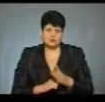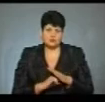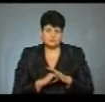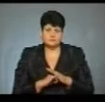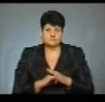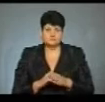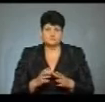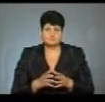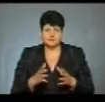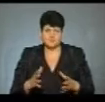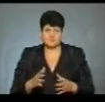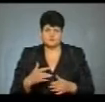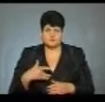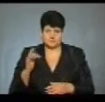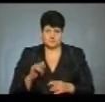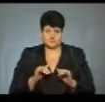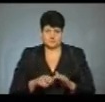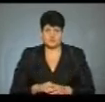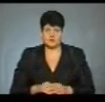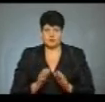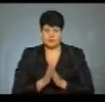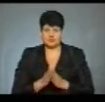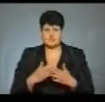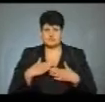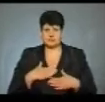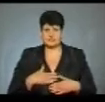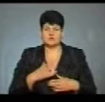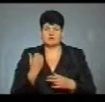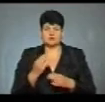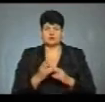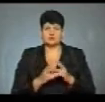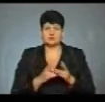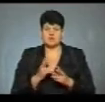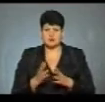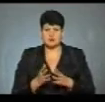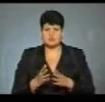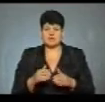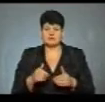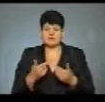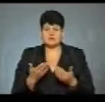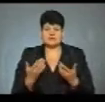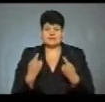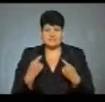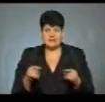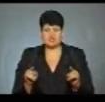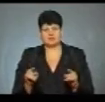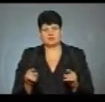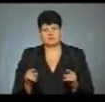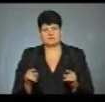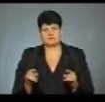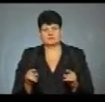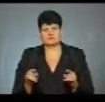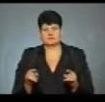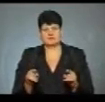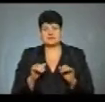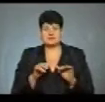суворого запобіжного заходу. Прошу задовольнити нашу апеляційну скаргу і винести якийсь інший